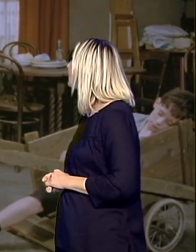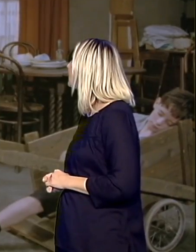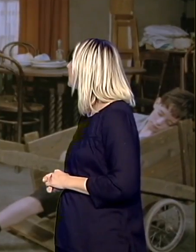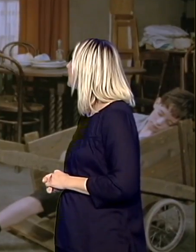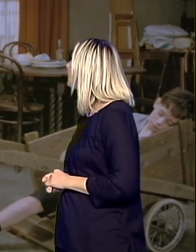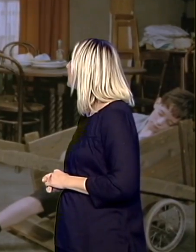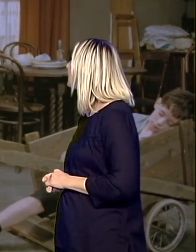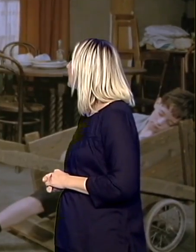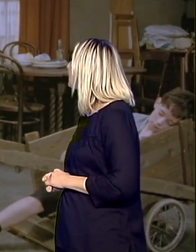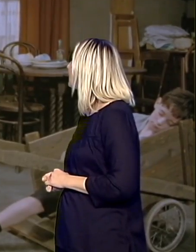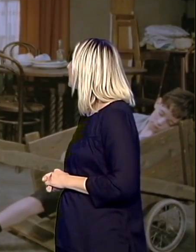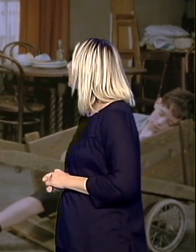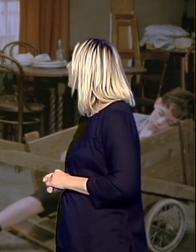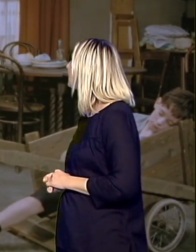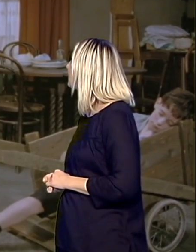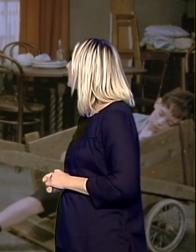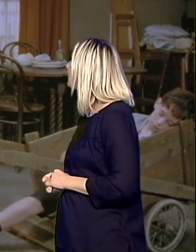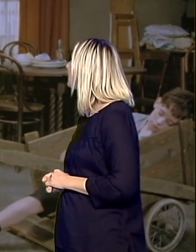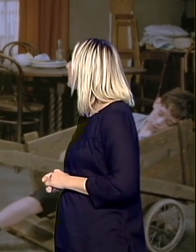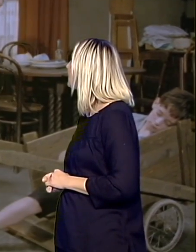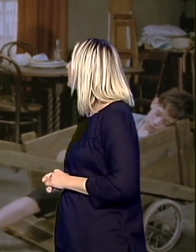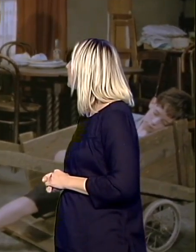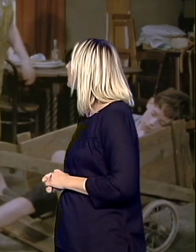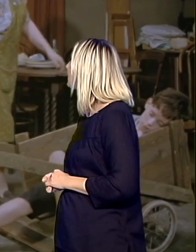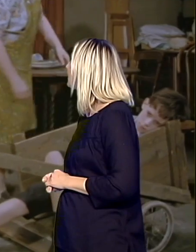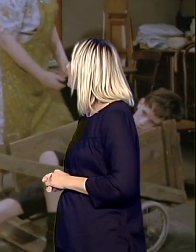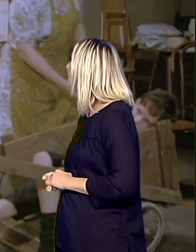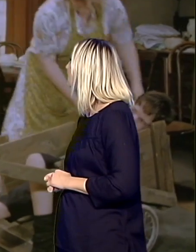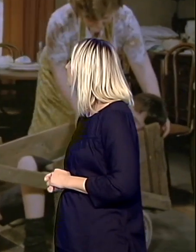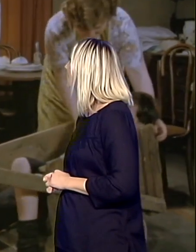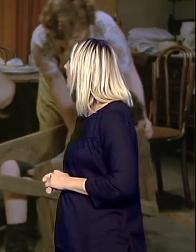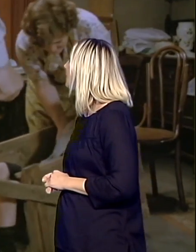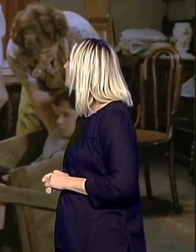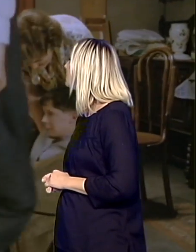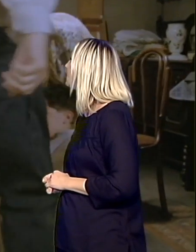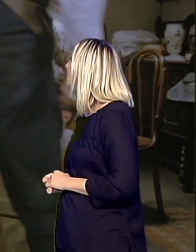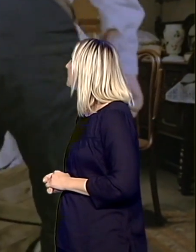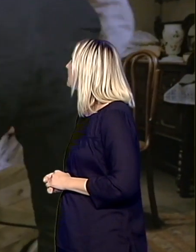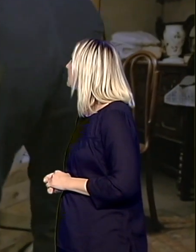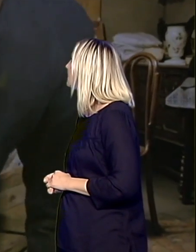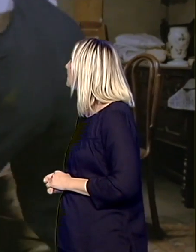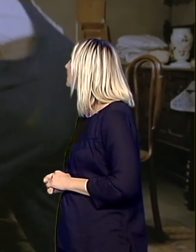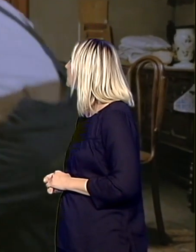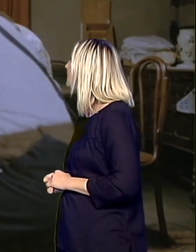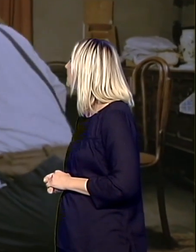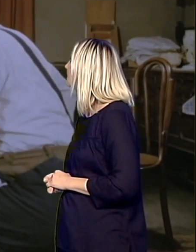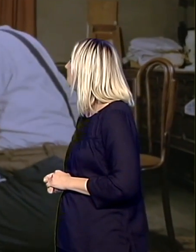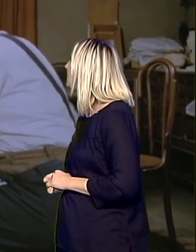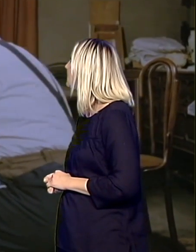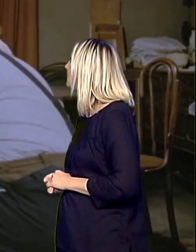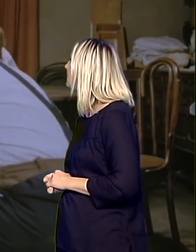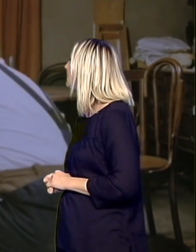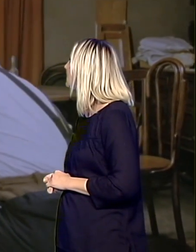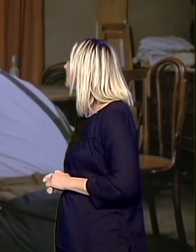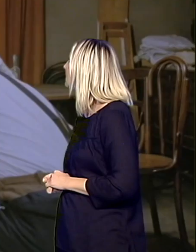Come on, get him up. I want to go and have a pint. Come on, Christy. Come on. Way past your